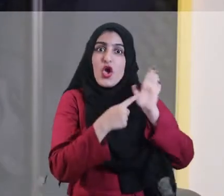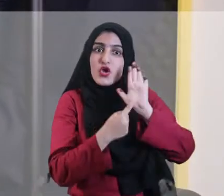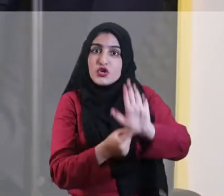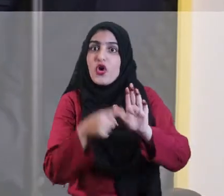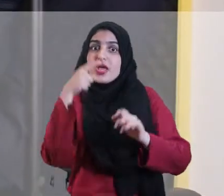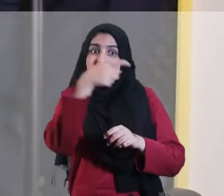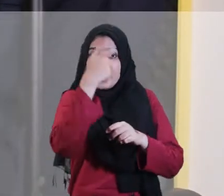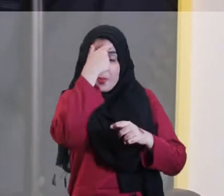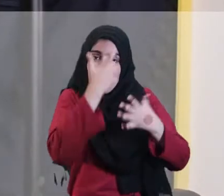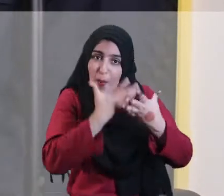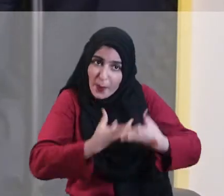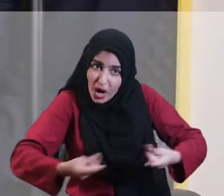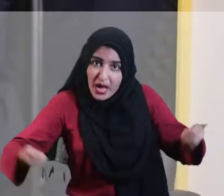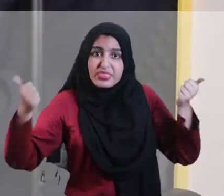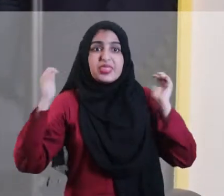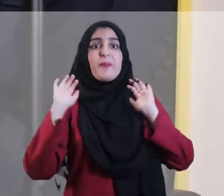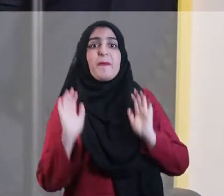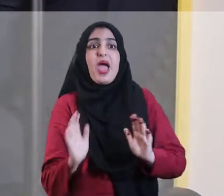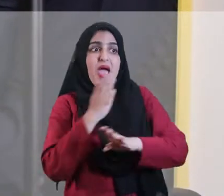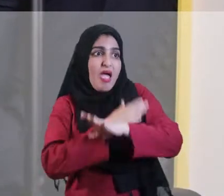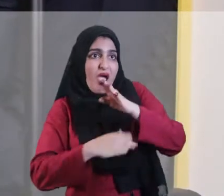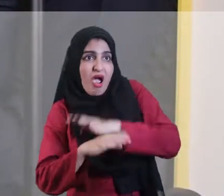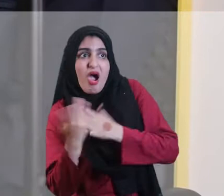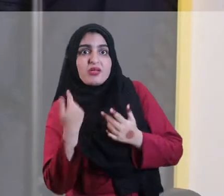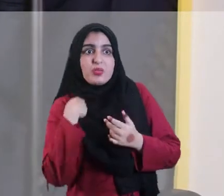subscribe The Amazing